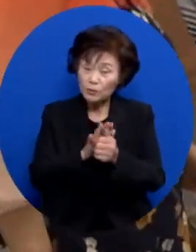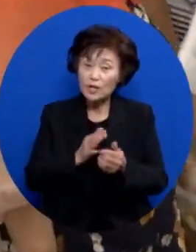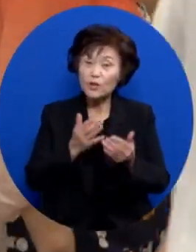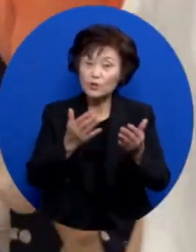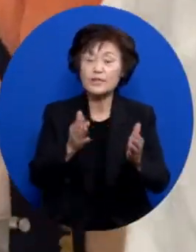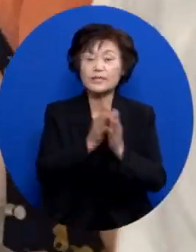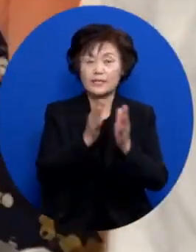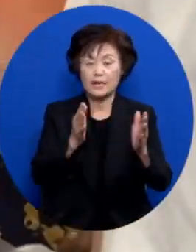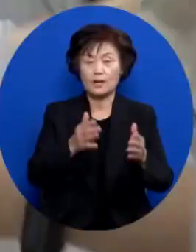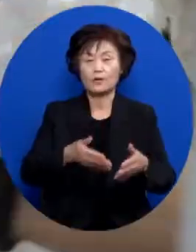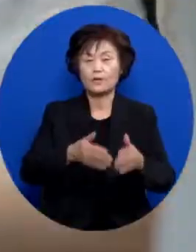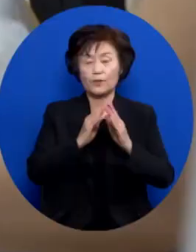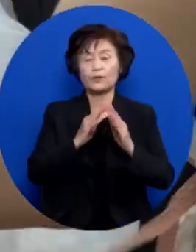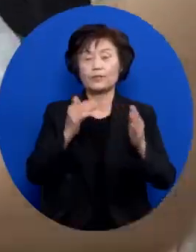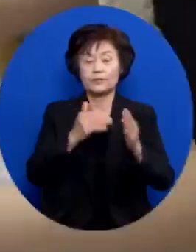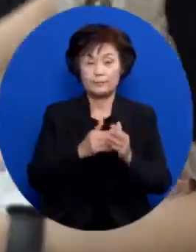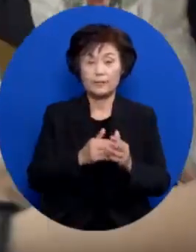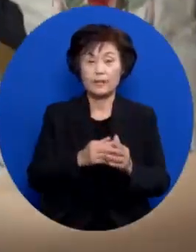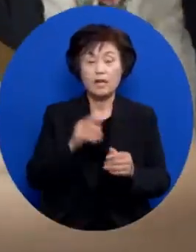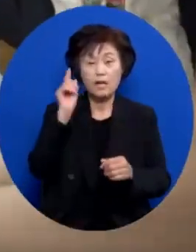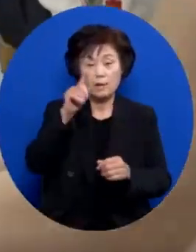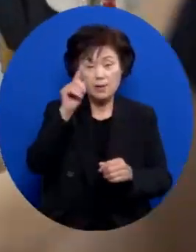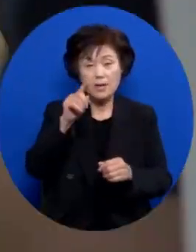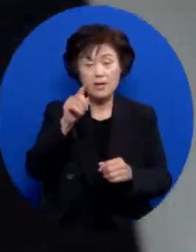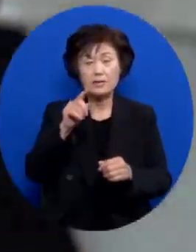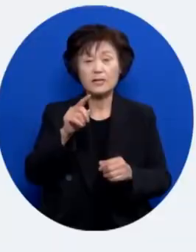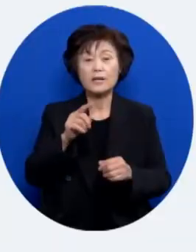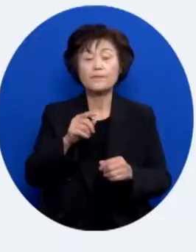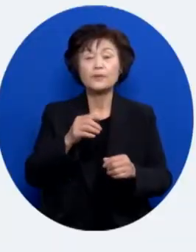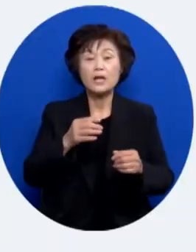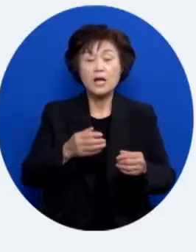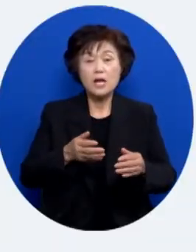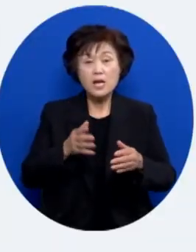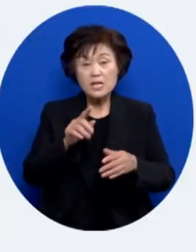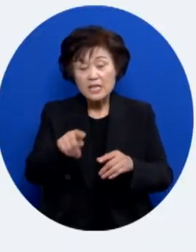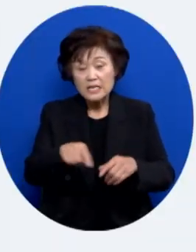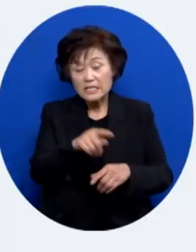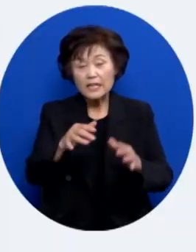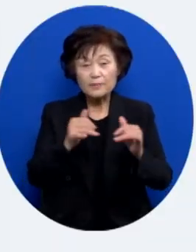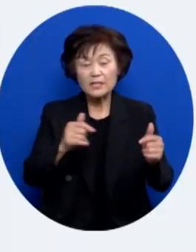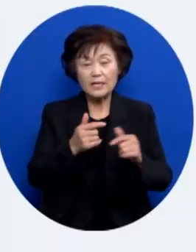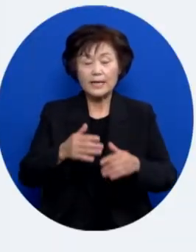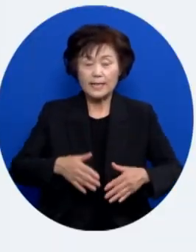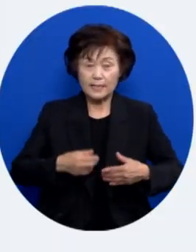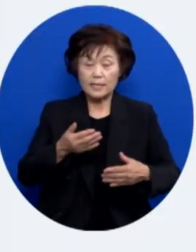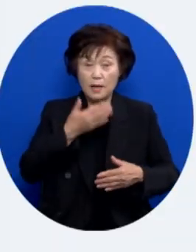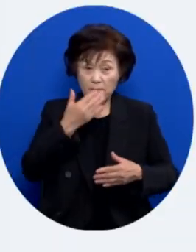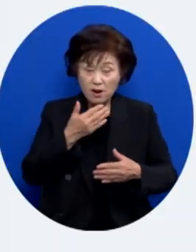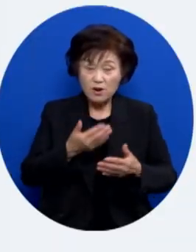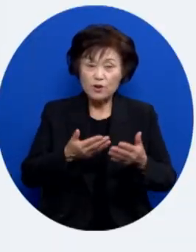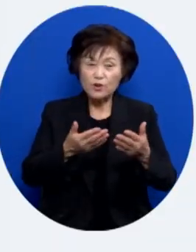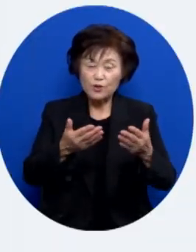시학 공동체를 운영하며 매일 노숙인들에게 따뜻한 식사를 제공하고 노숙인 자화를 위해 노력하고 있습니다